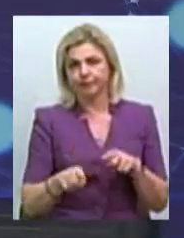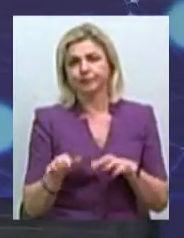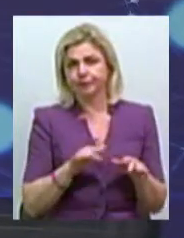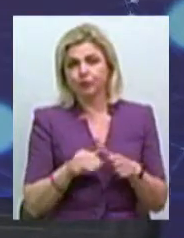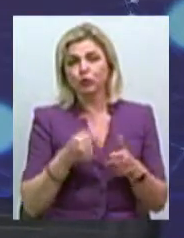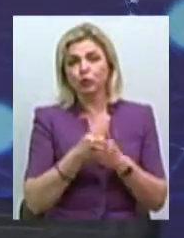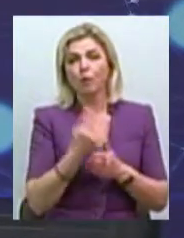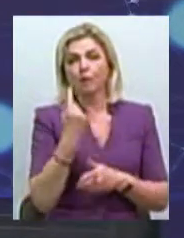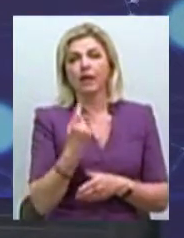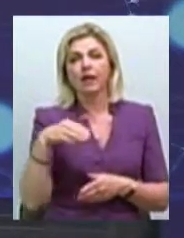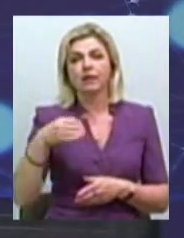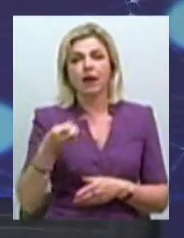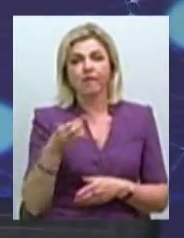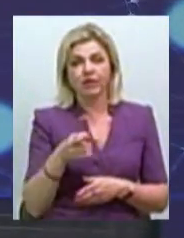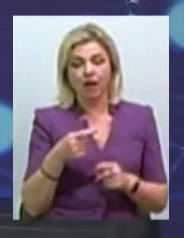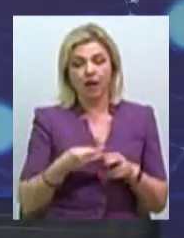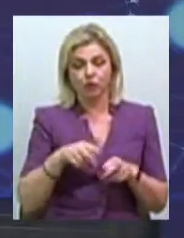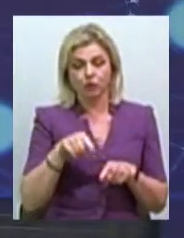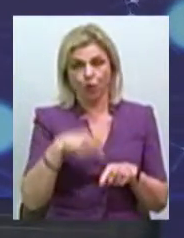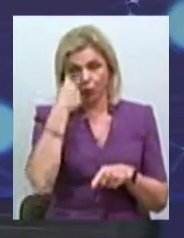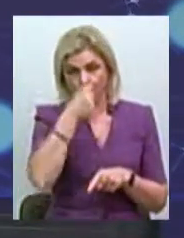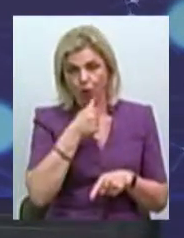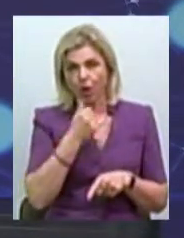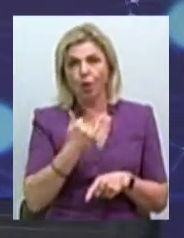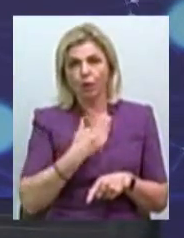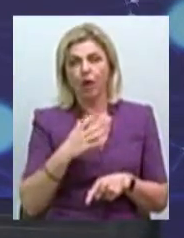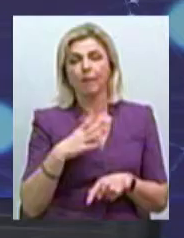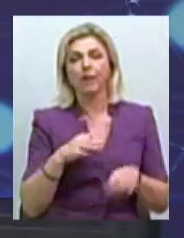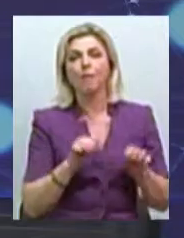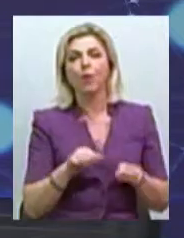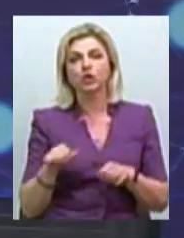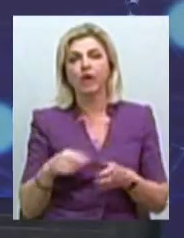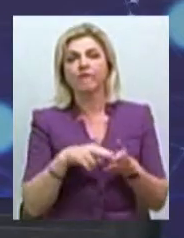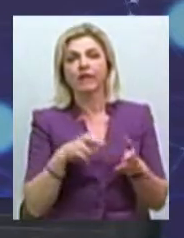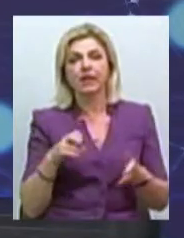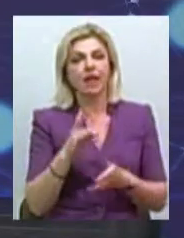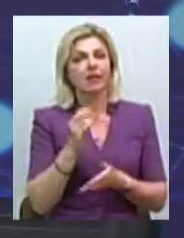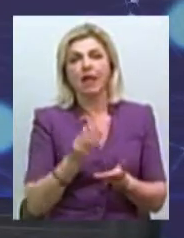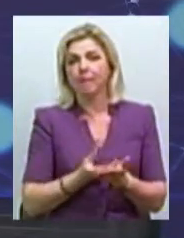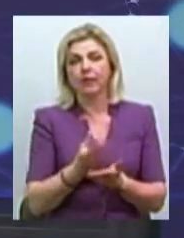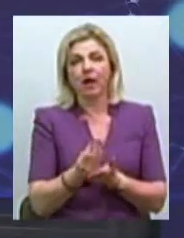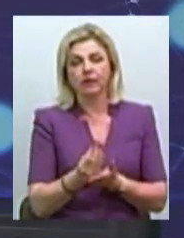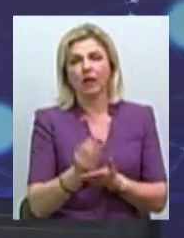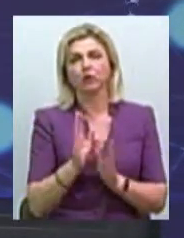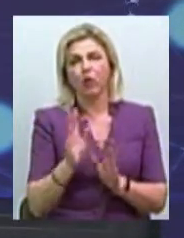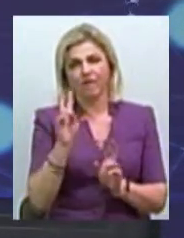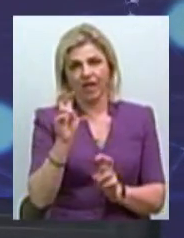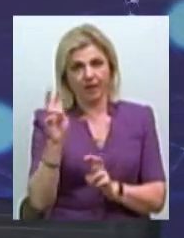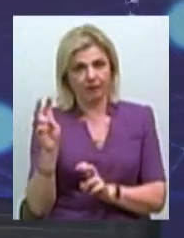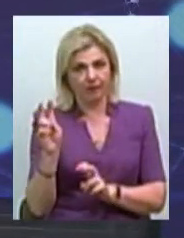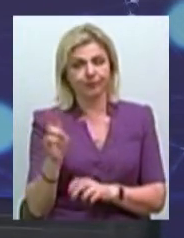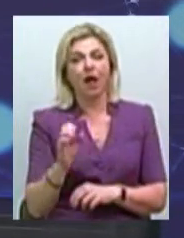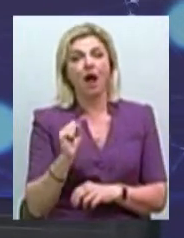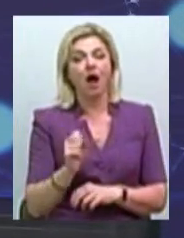травня цього року у нас була можливість відключати неплатників юридичних осіб. Але